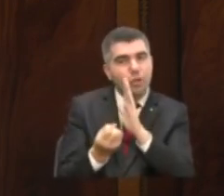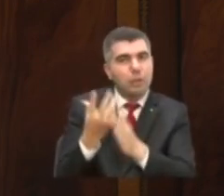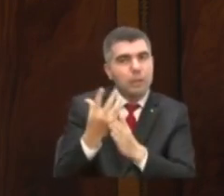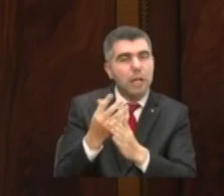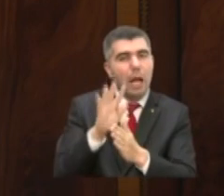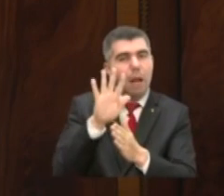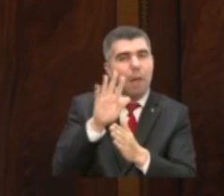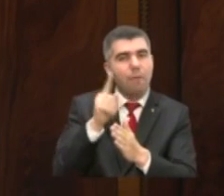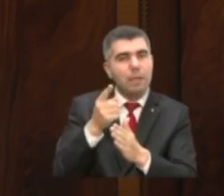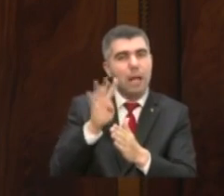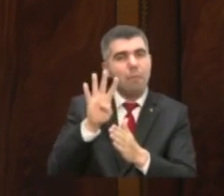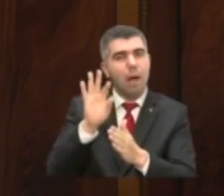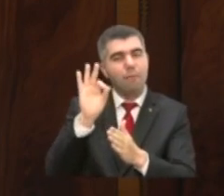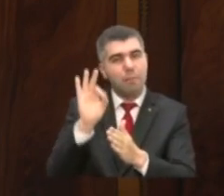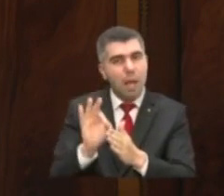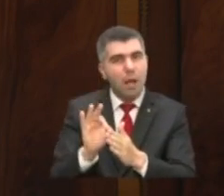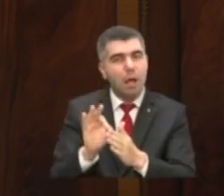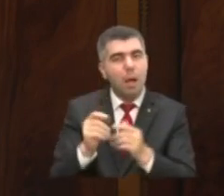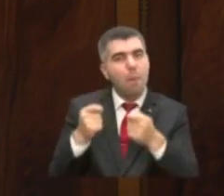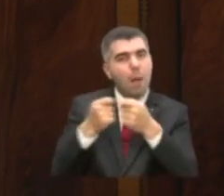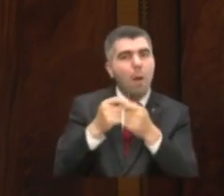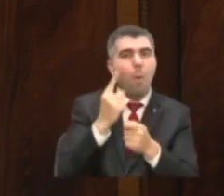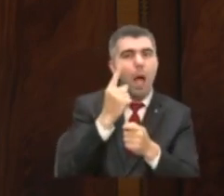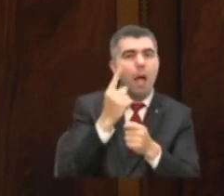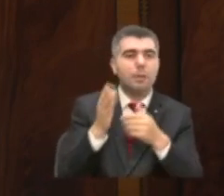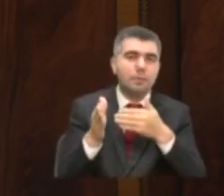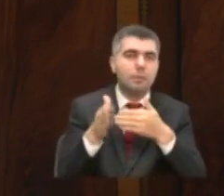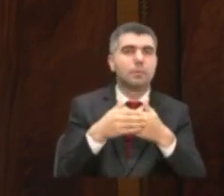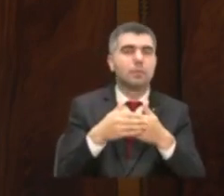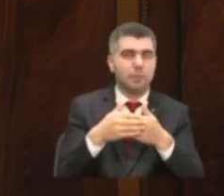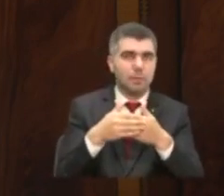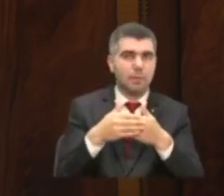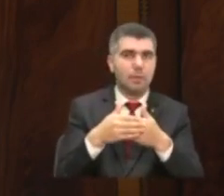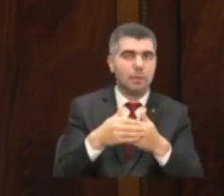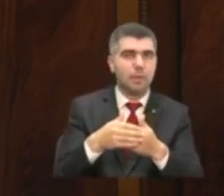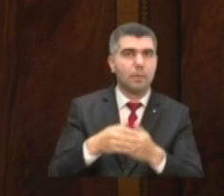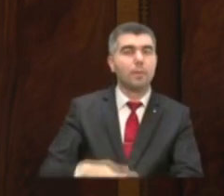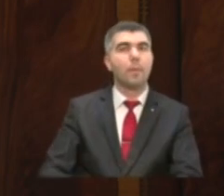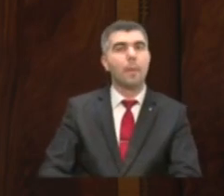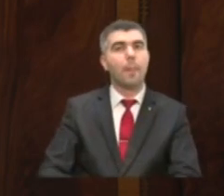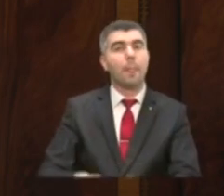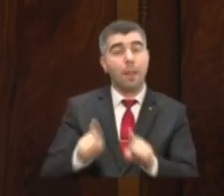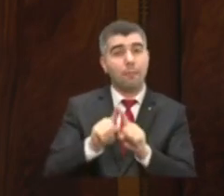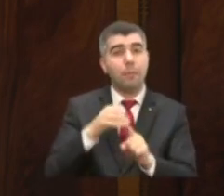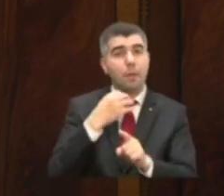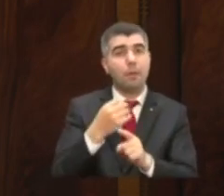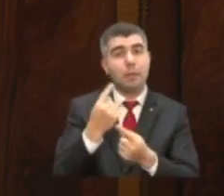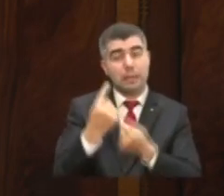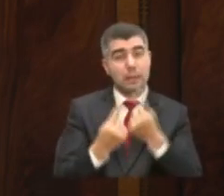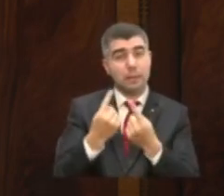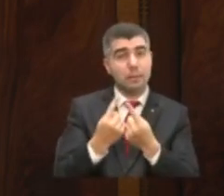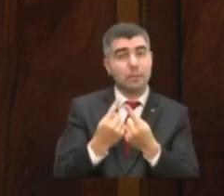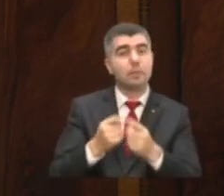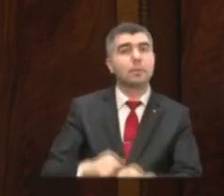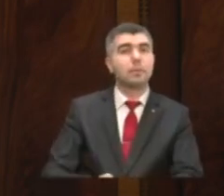4.4 مقاولة مقابل مقاولة واحدة تفلس. وأيضا أريد أن أقول بأن هذا المشير غير معتمد